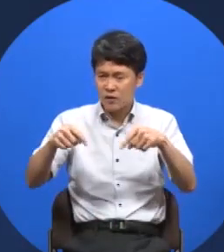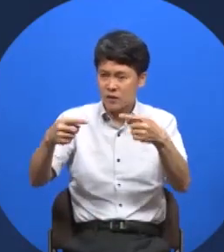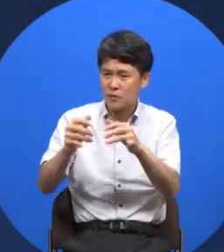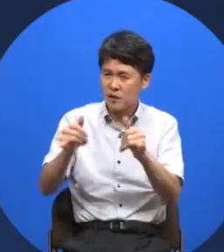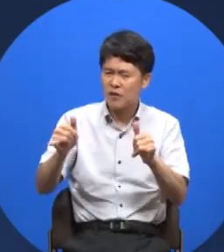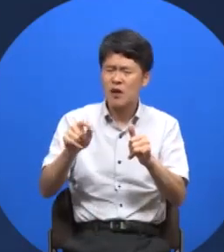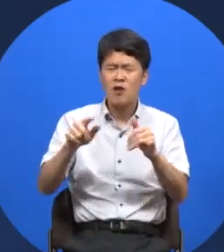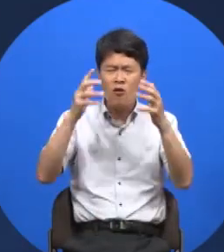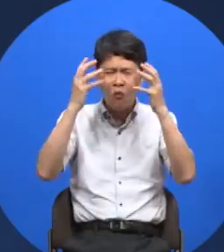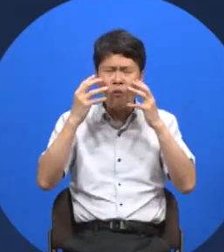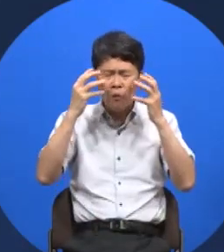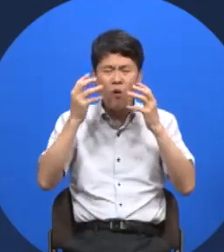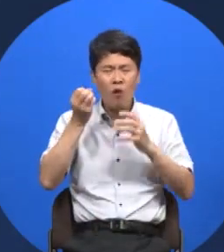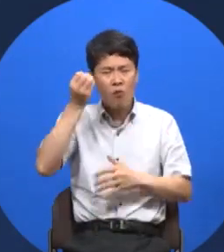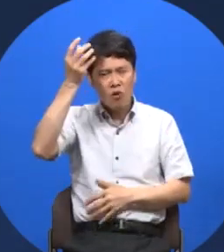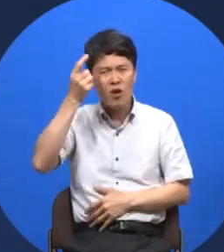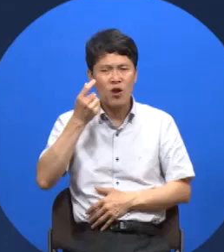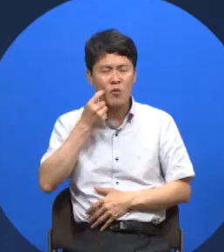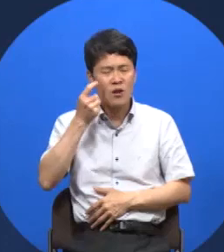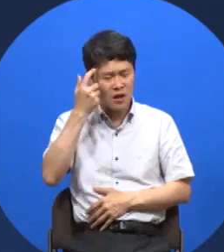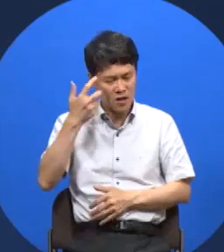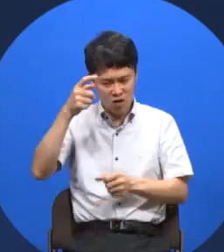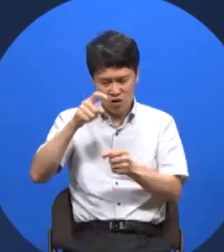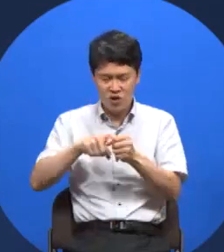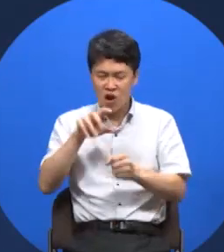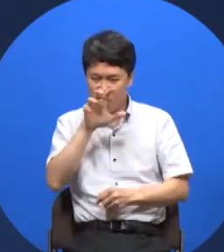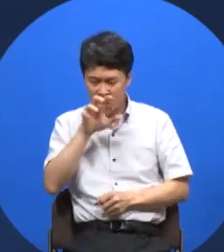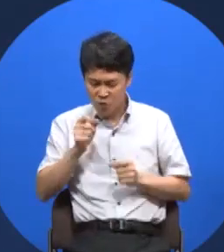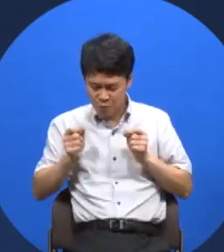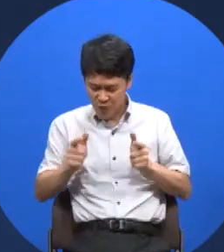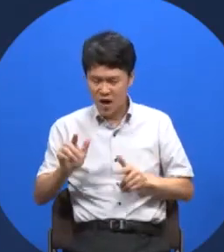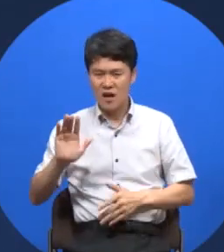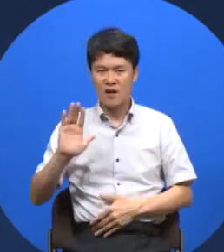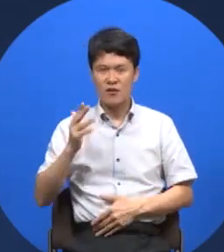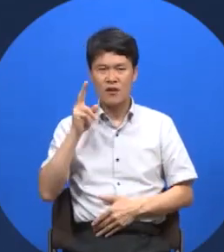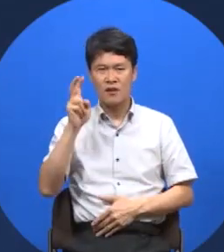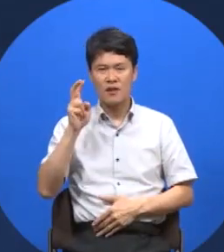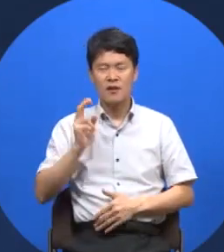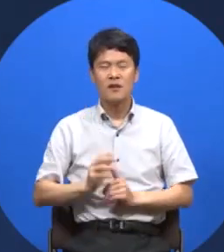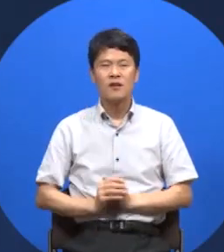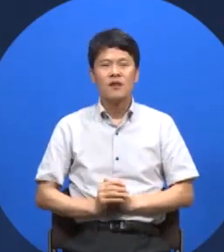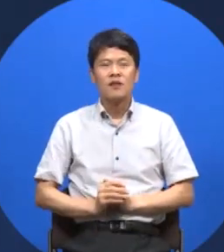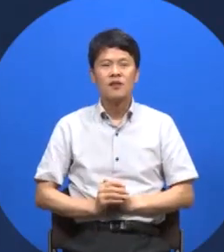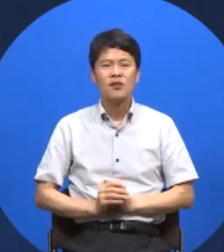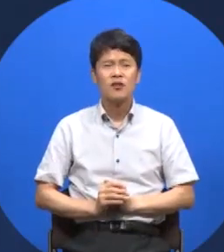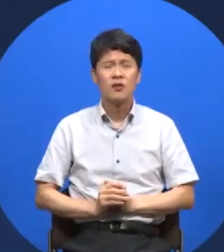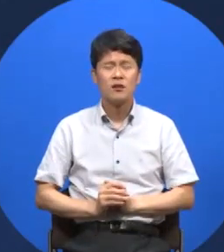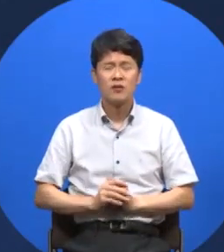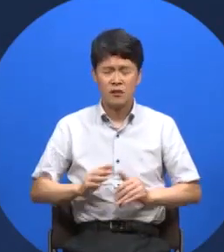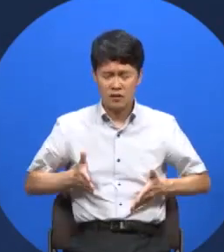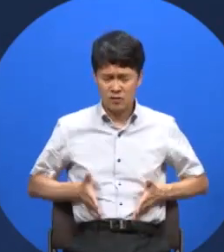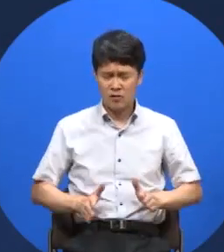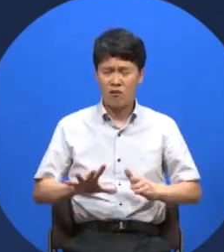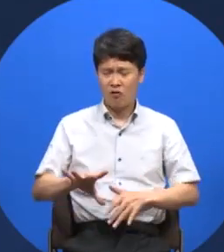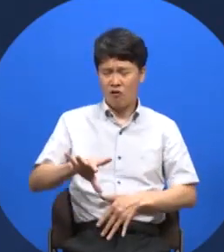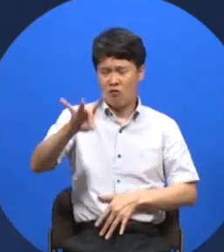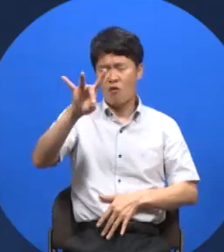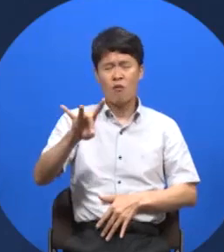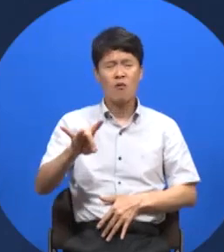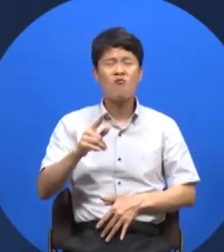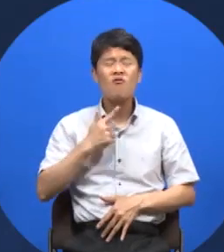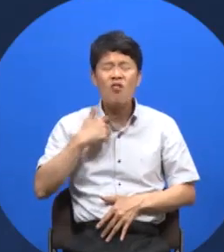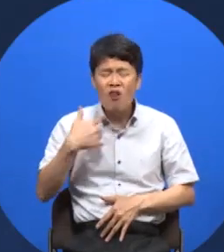이 여름은 잊을 수 없는 영적 훈련의 기회가 되었을 것입니다. 난생 처음으로 지금까지 안